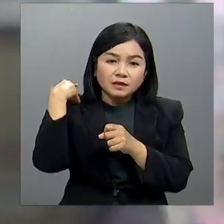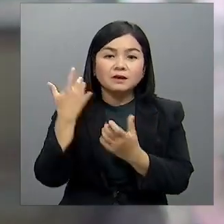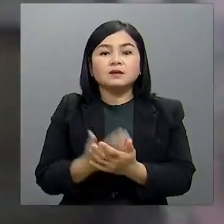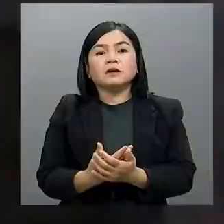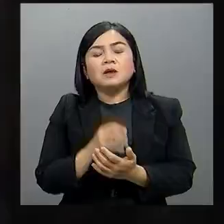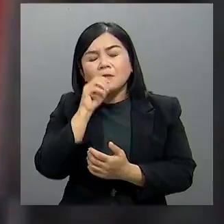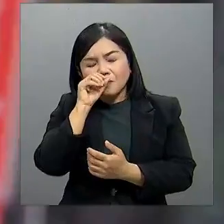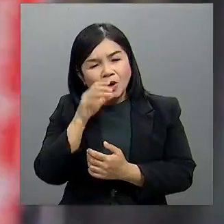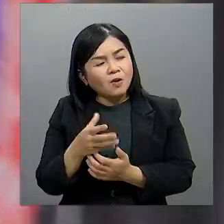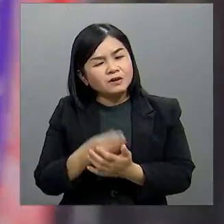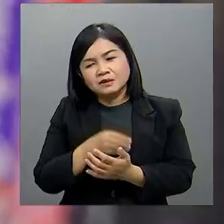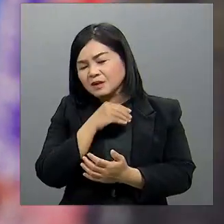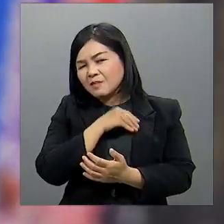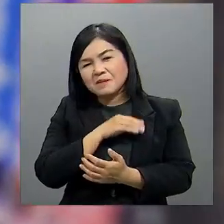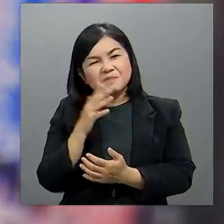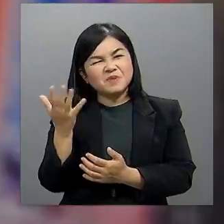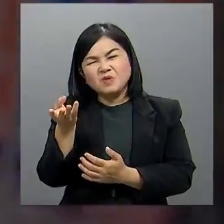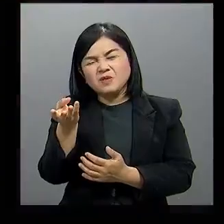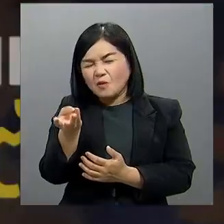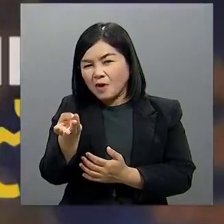ไม่มีกำลังกันอีก